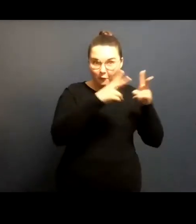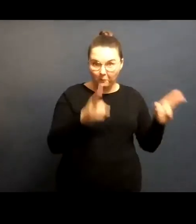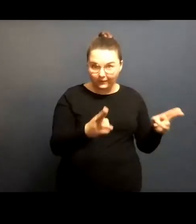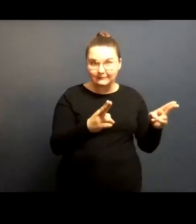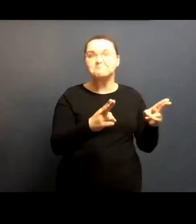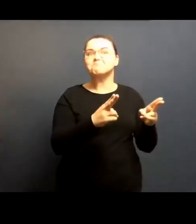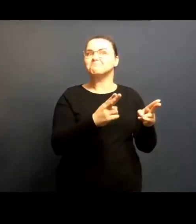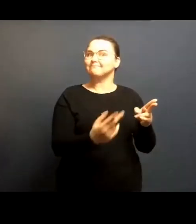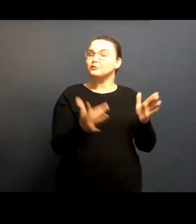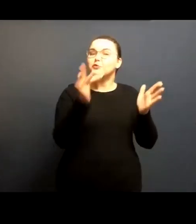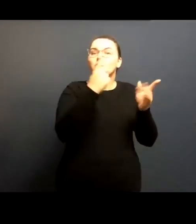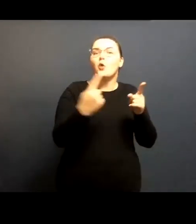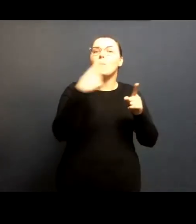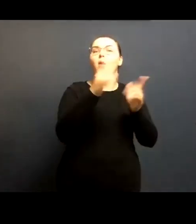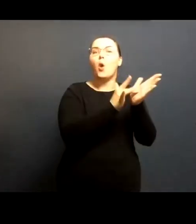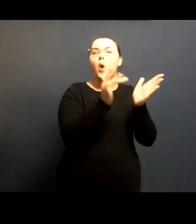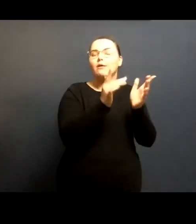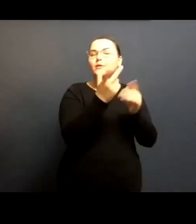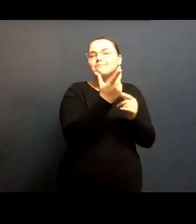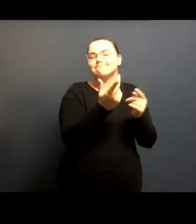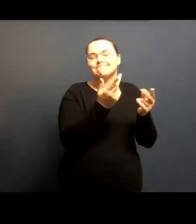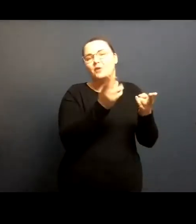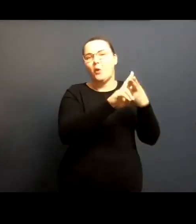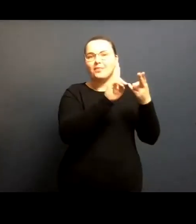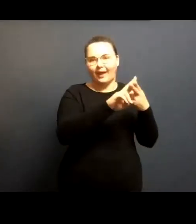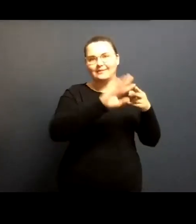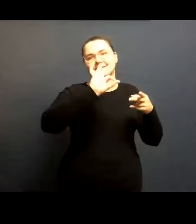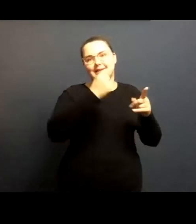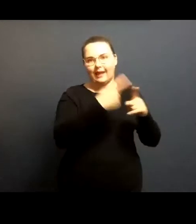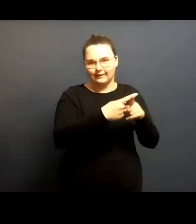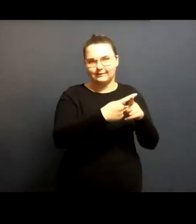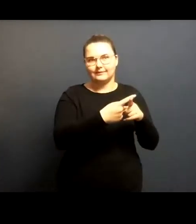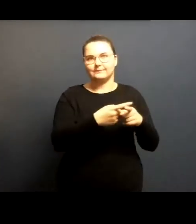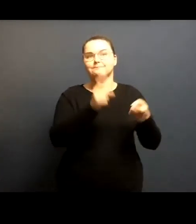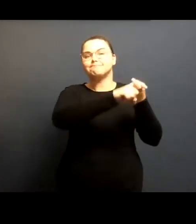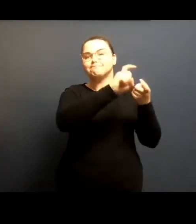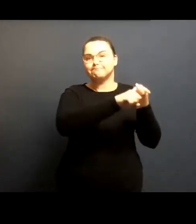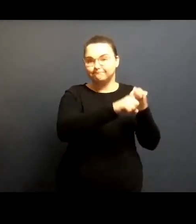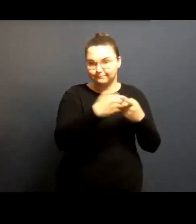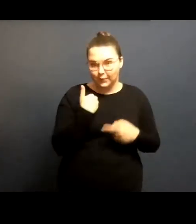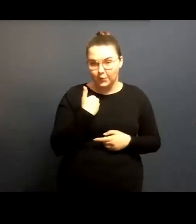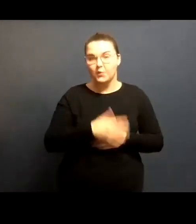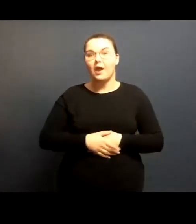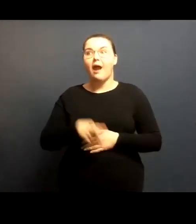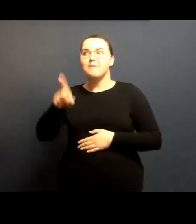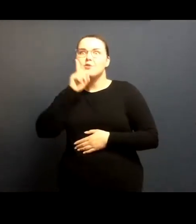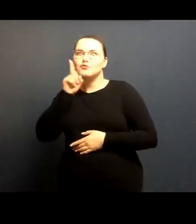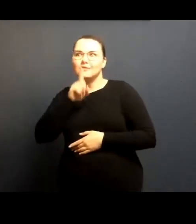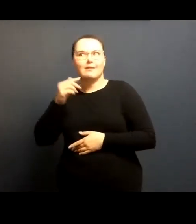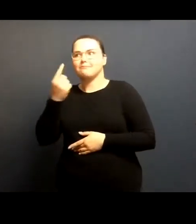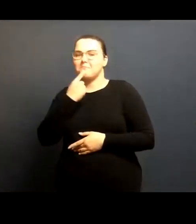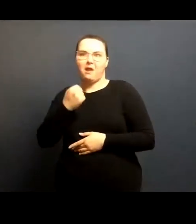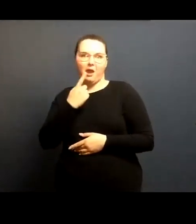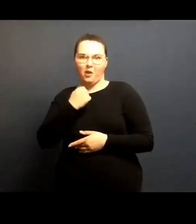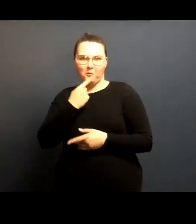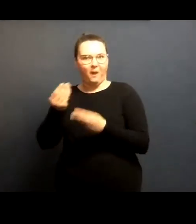wniosek. No i trudności. Częściej kobiety zgłaszają trudności niż mężczyźni w sferze seksualnej.